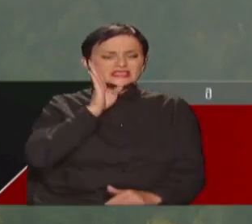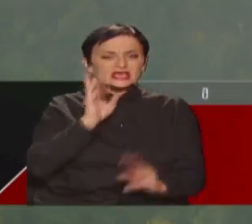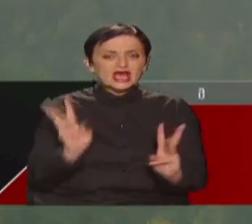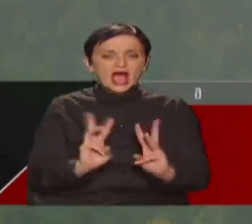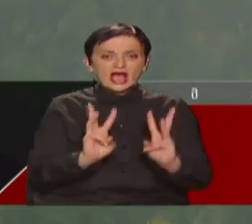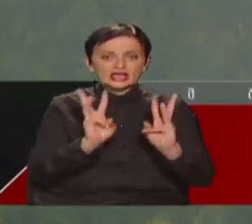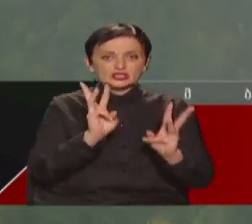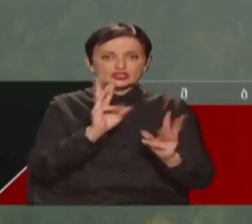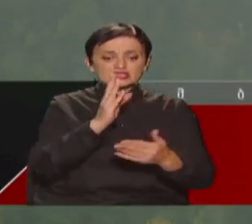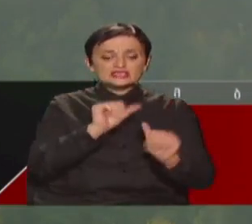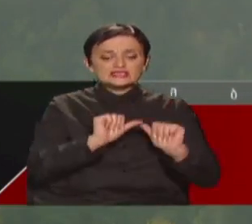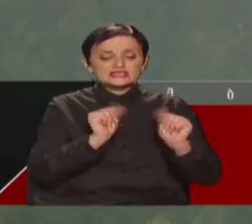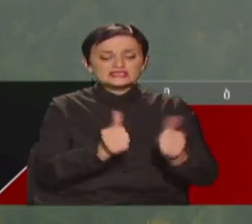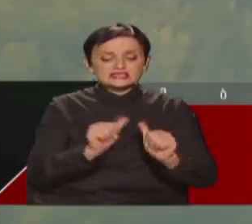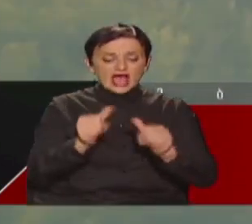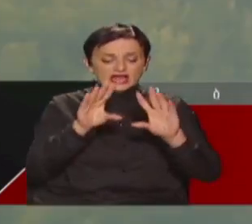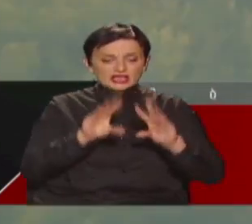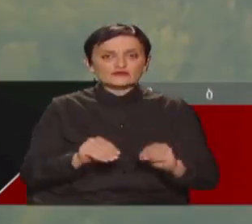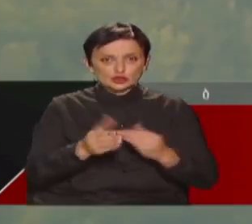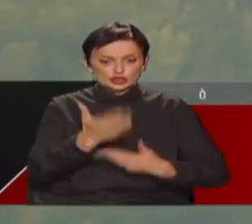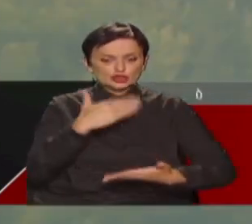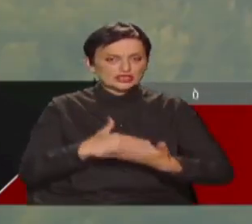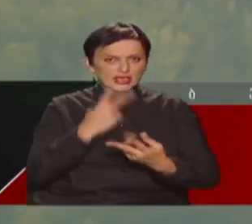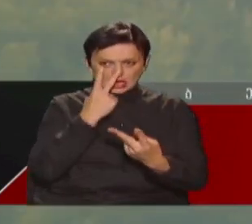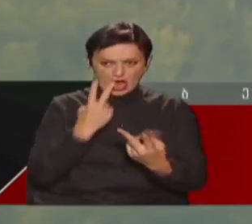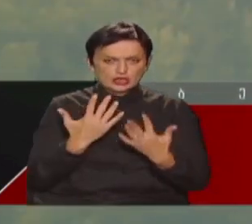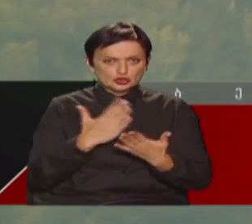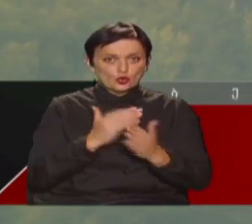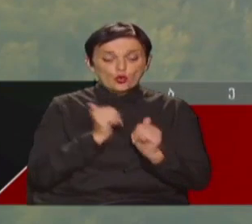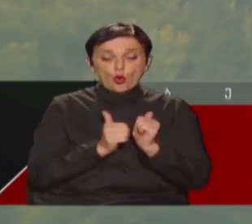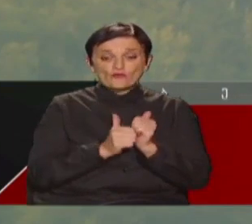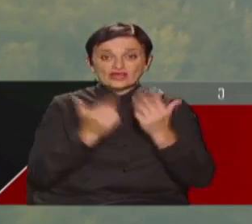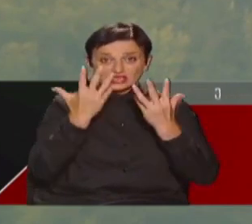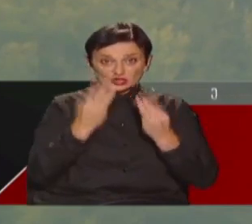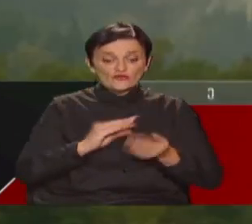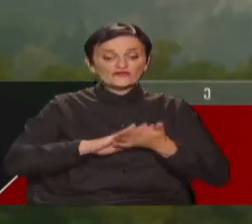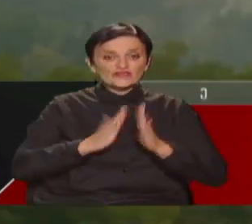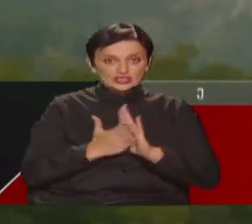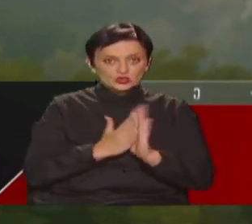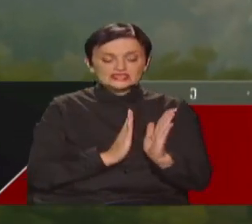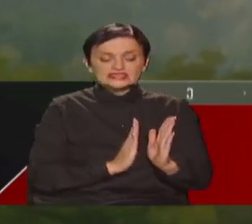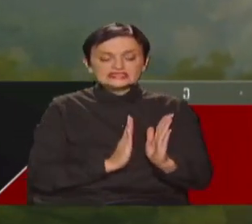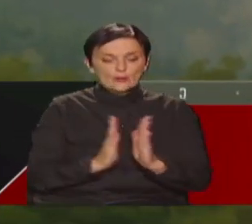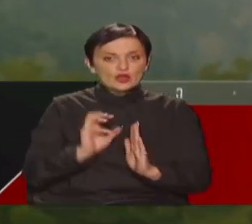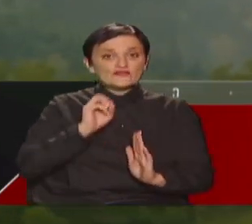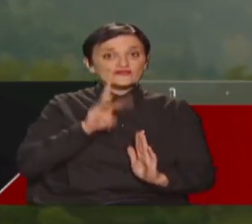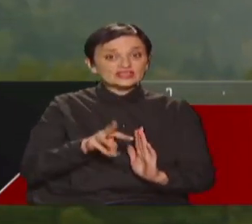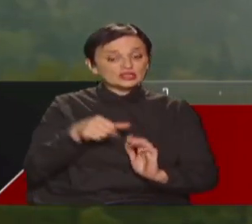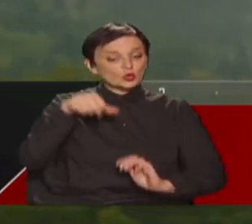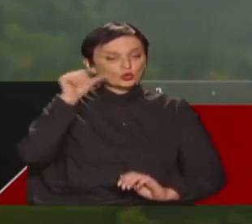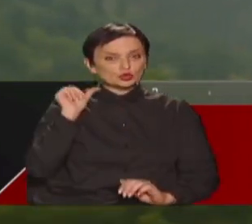ხანძრის სალიკვიდაციო სამუშაოებში და შედეგი აშკარაა ყოველდღიურად ვითარება არის უფრო სტაბილური ვიდრე გასულ